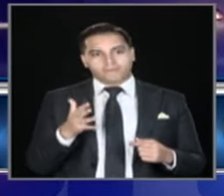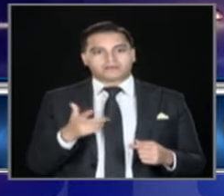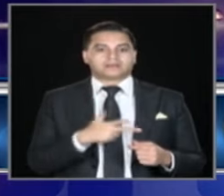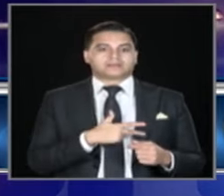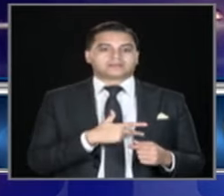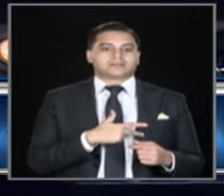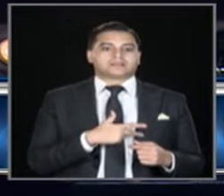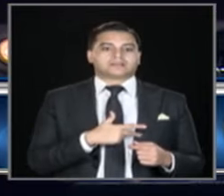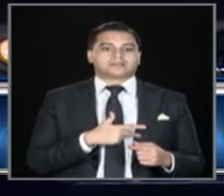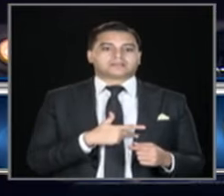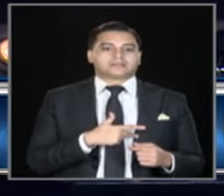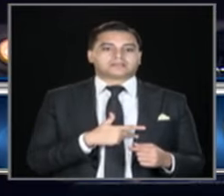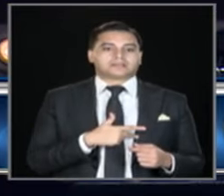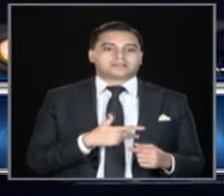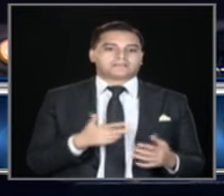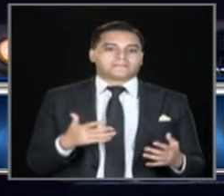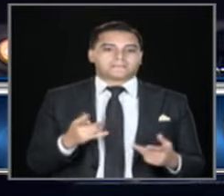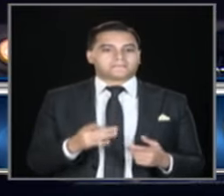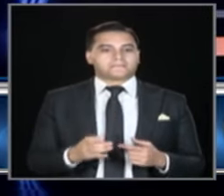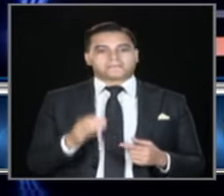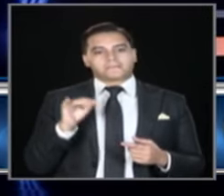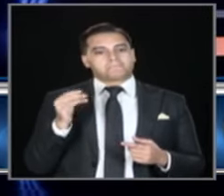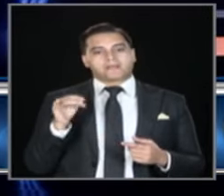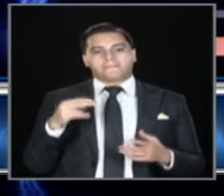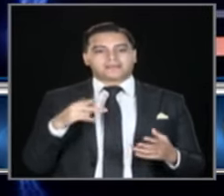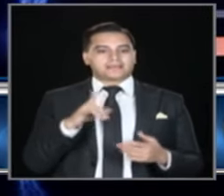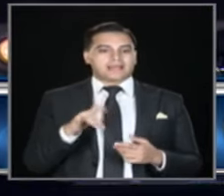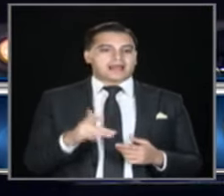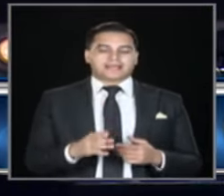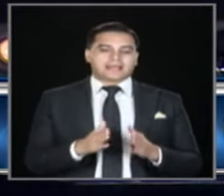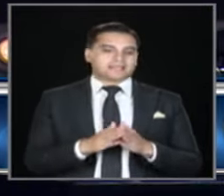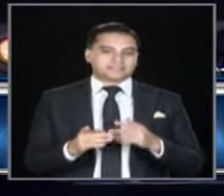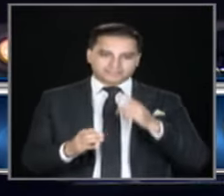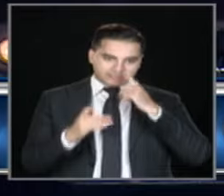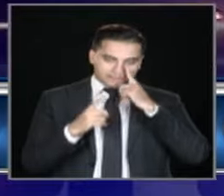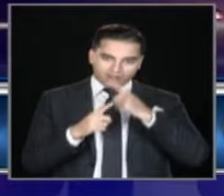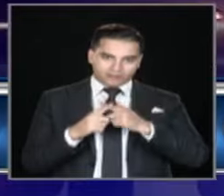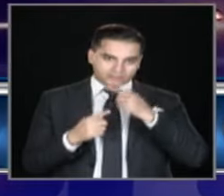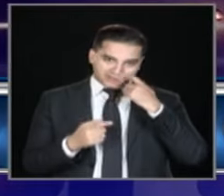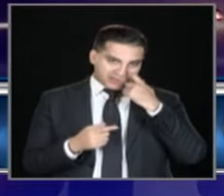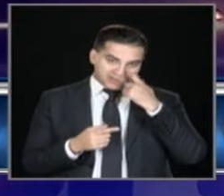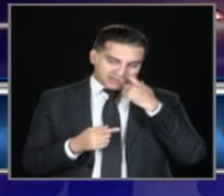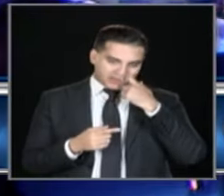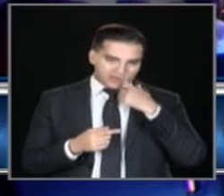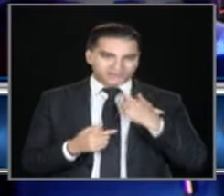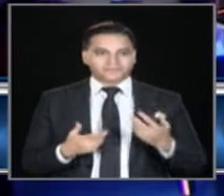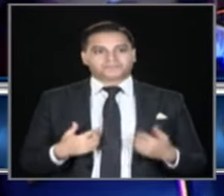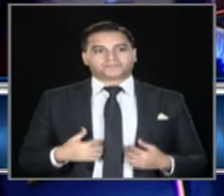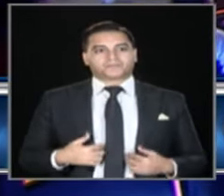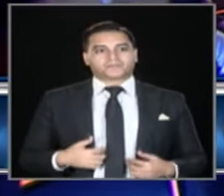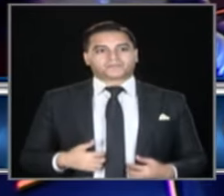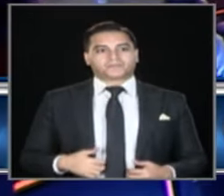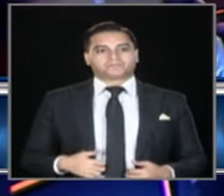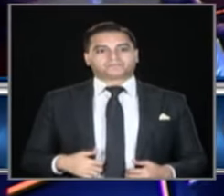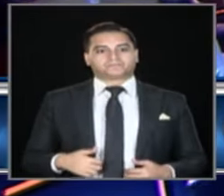ايفان الرابع هار محمد علي للاسف الشديد اجابه خاطئه مين بقى